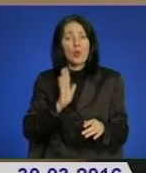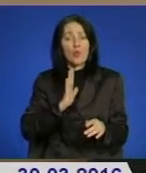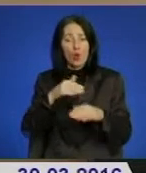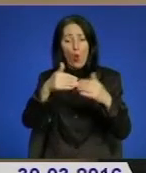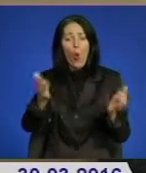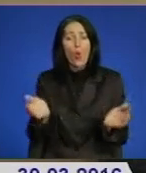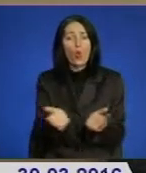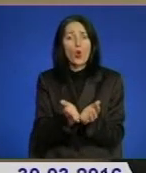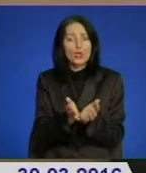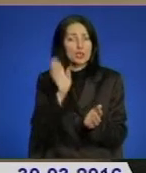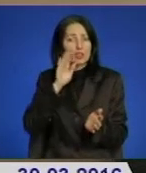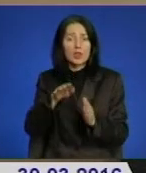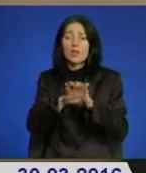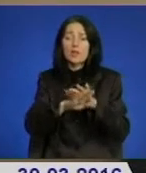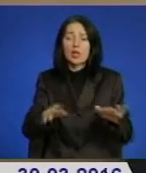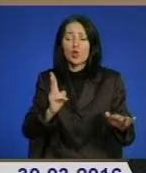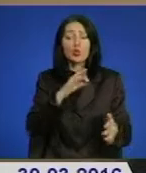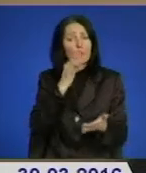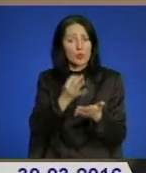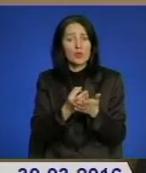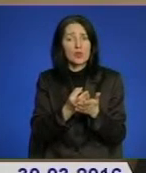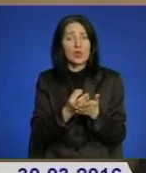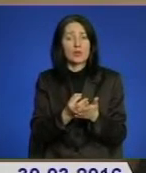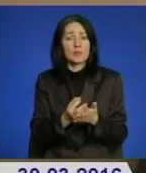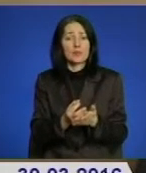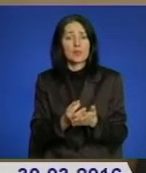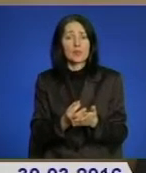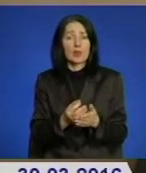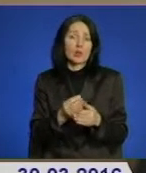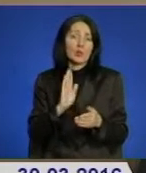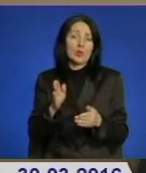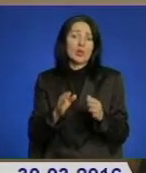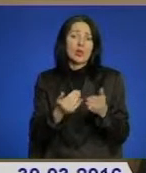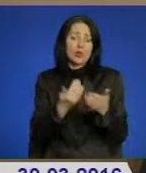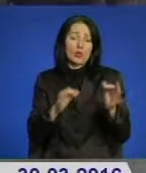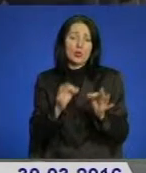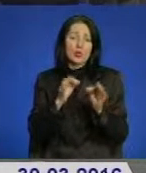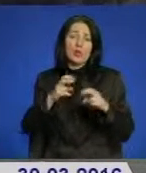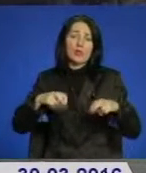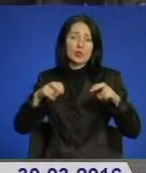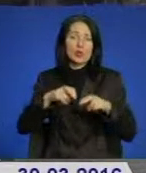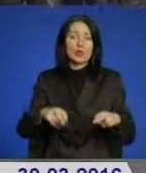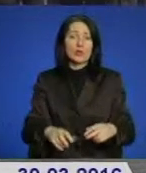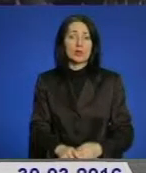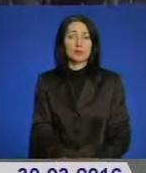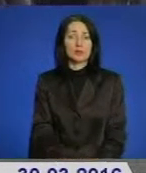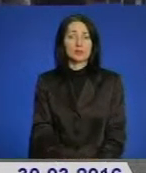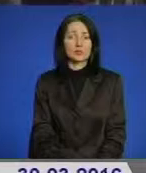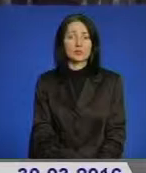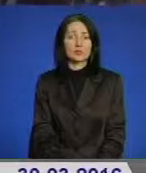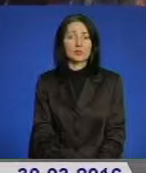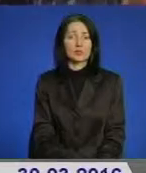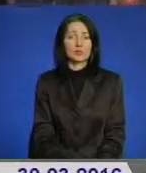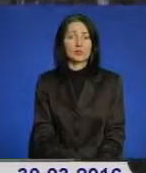будемо зараз проводити перевірку медичного закладу, встановити, як охоронялося, які були заходи для того,